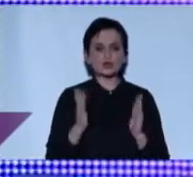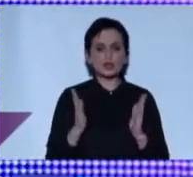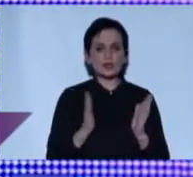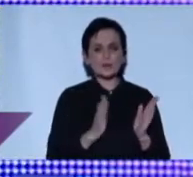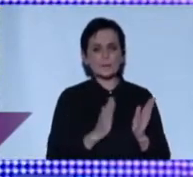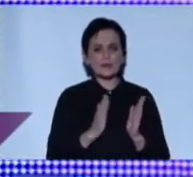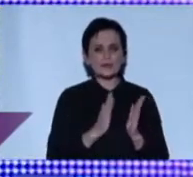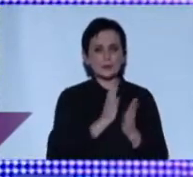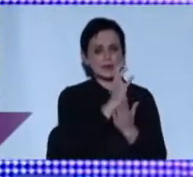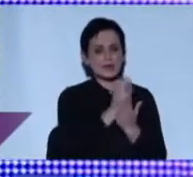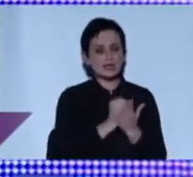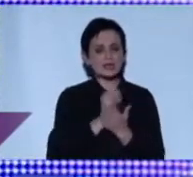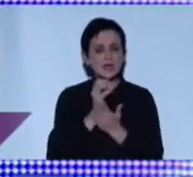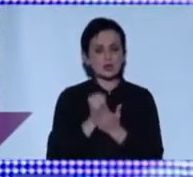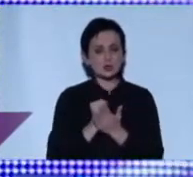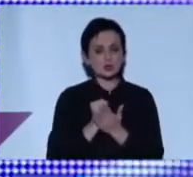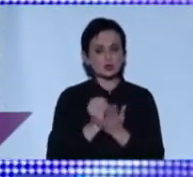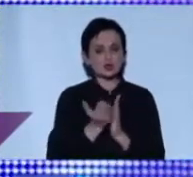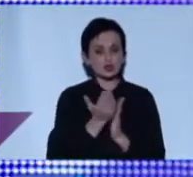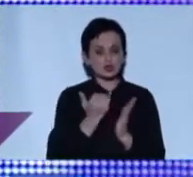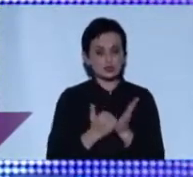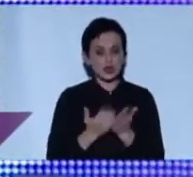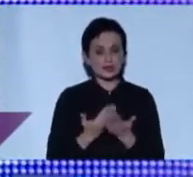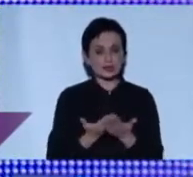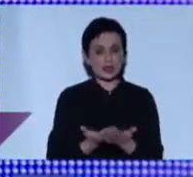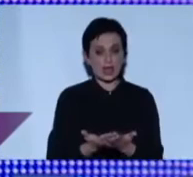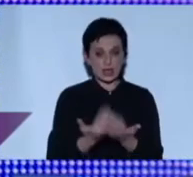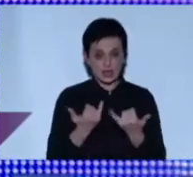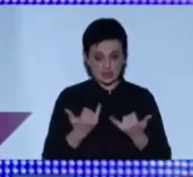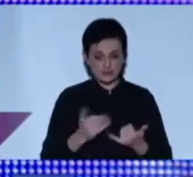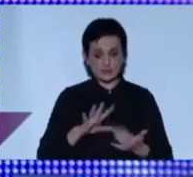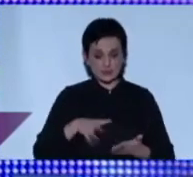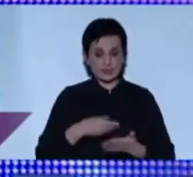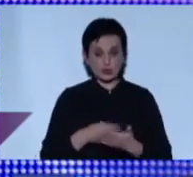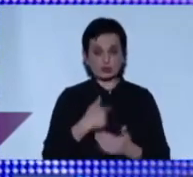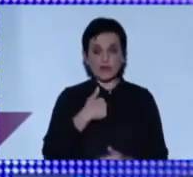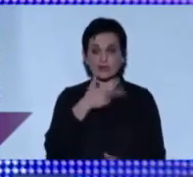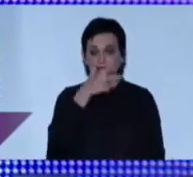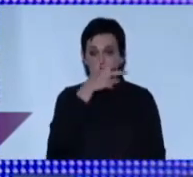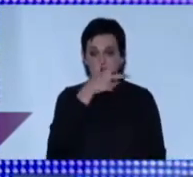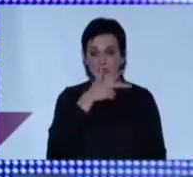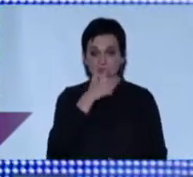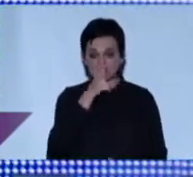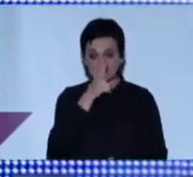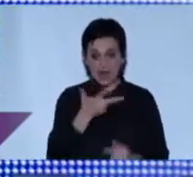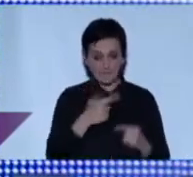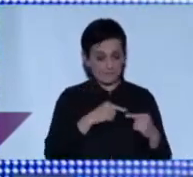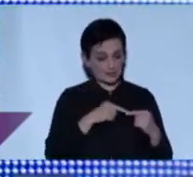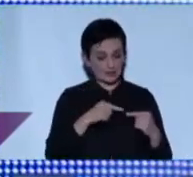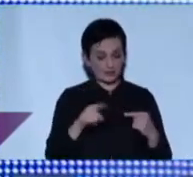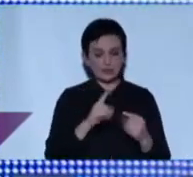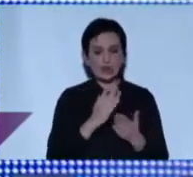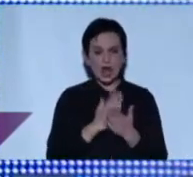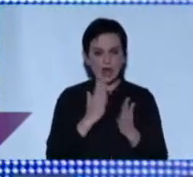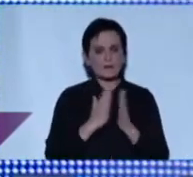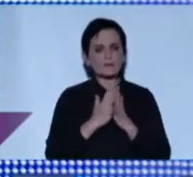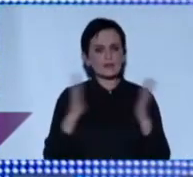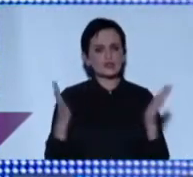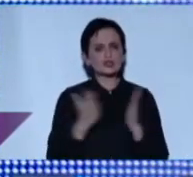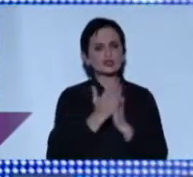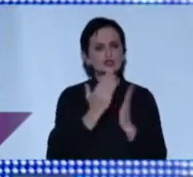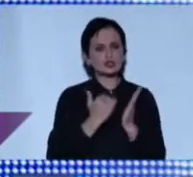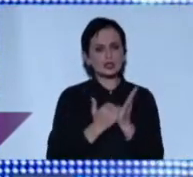მინიმალური რესურსებით დაიდო შედეგი, რასაც დღემდე ვაკეთებთ, სამი თვე რაც ვარსებობთ და ძალიან დიდ შედეგებზე